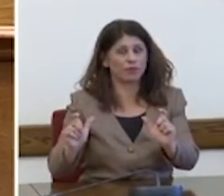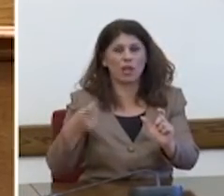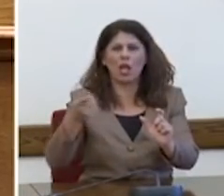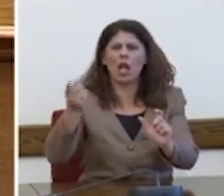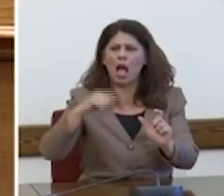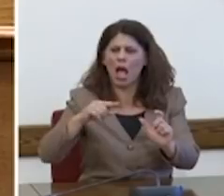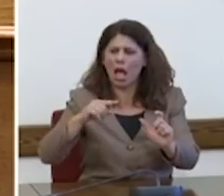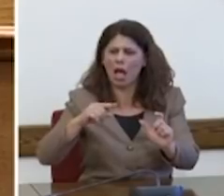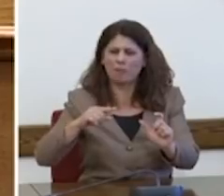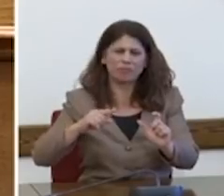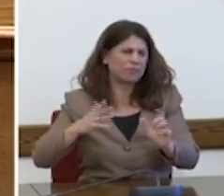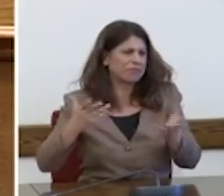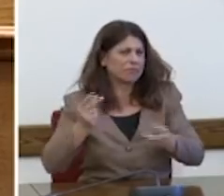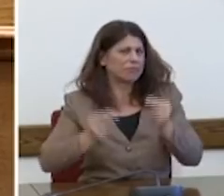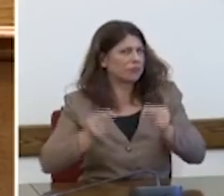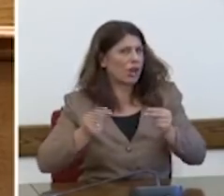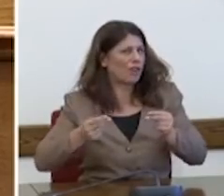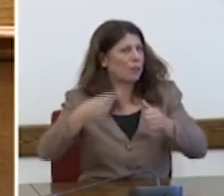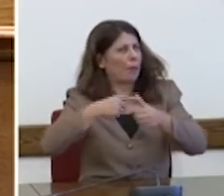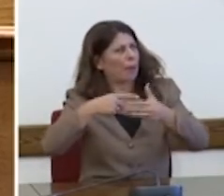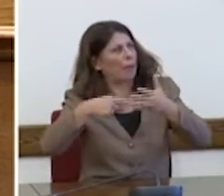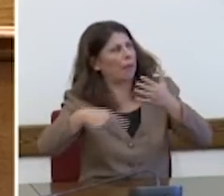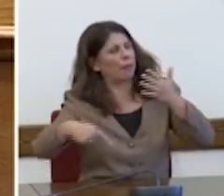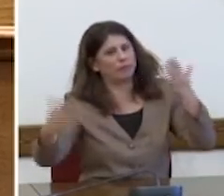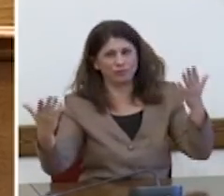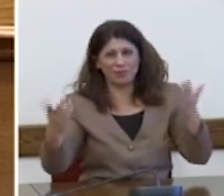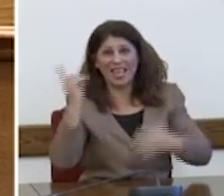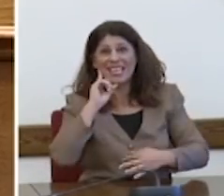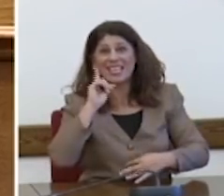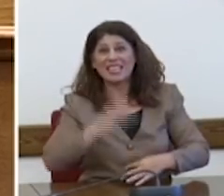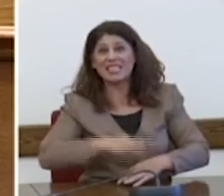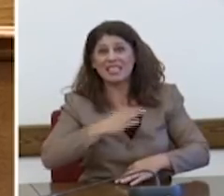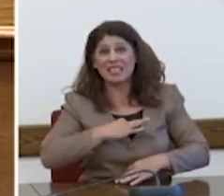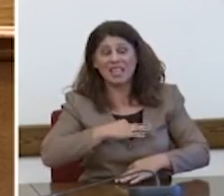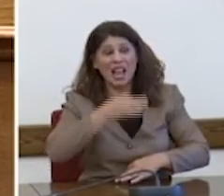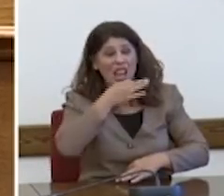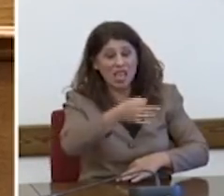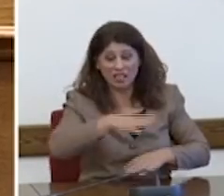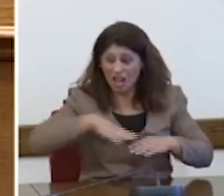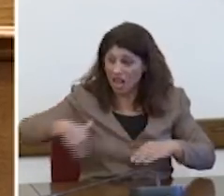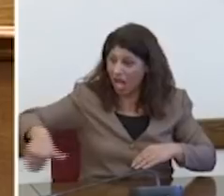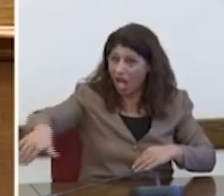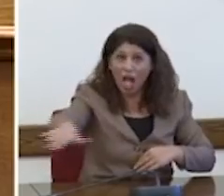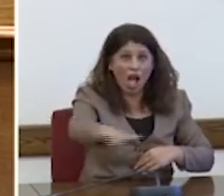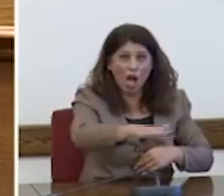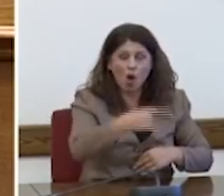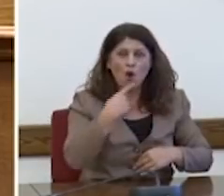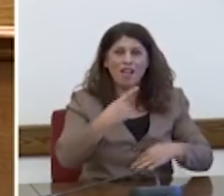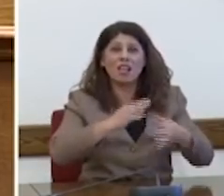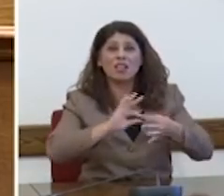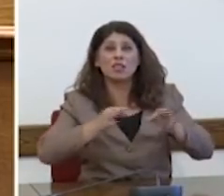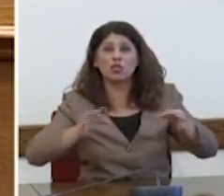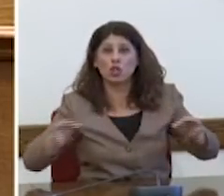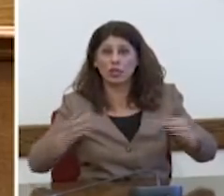άλλα. Κυρίες και κύριοι, λέτε στον ελληνικό λαό ότι πρόκειται περί ιστορικής